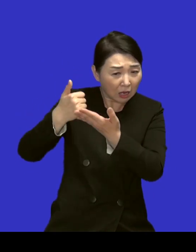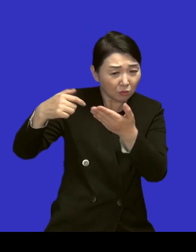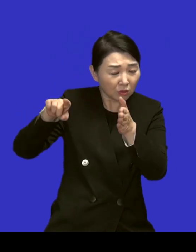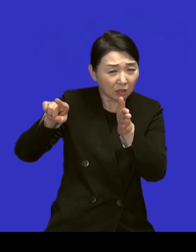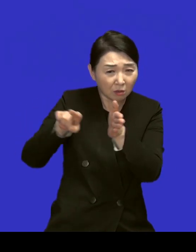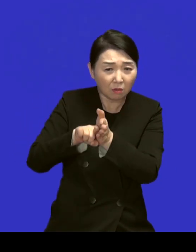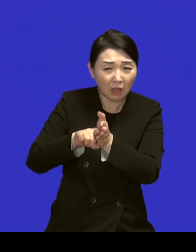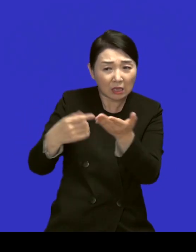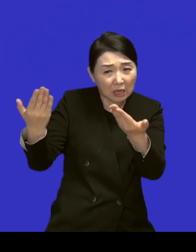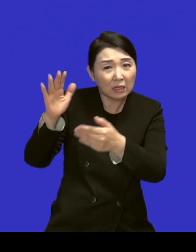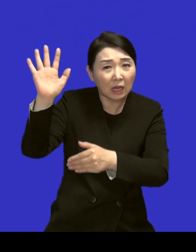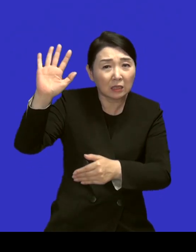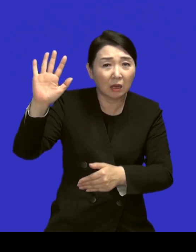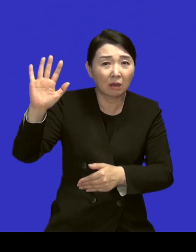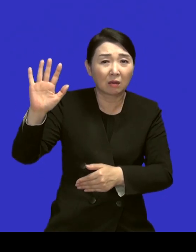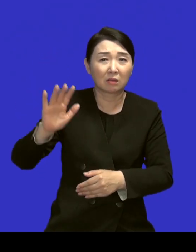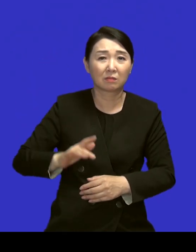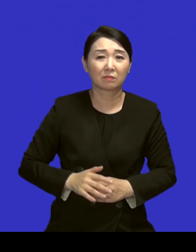안 해요. 그랬는데